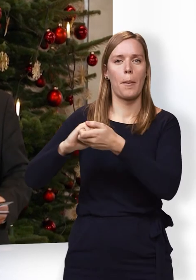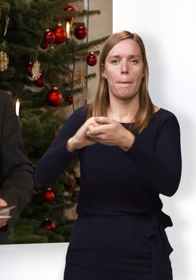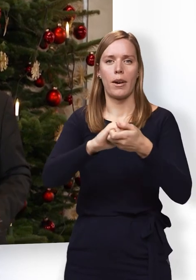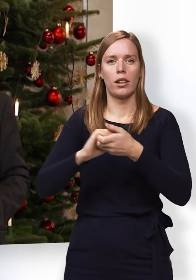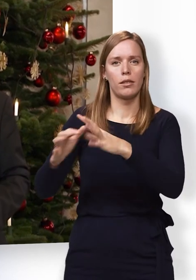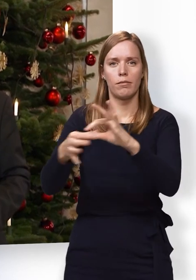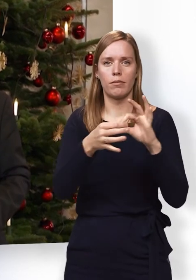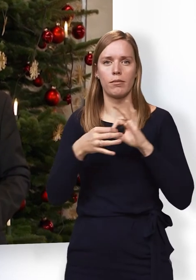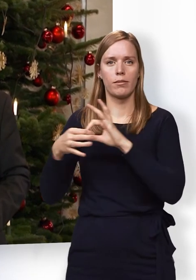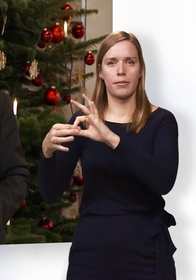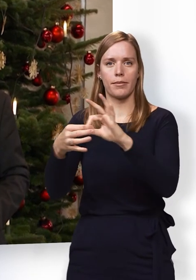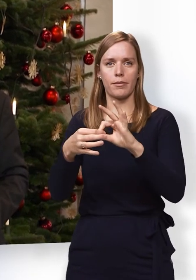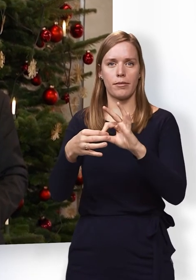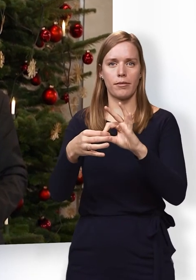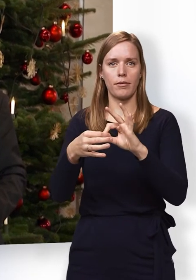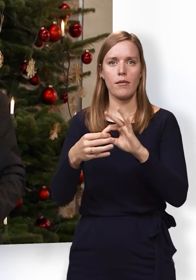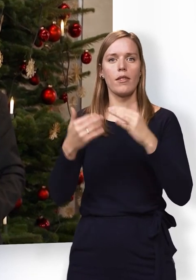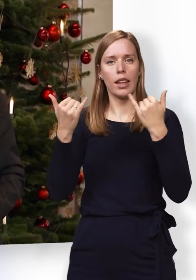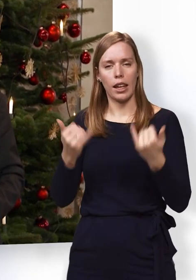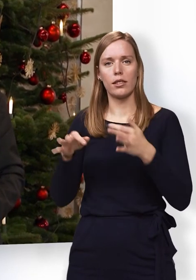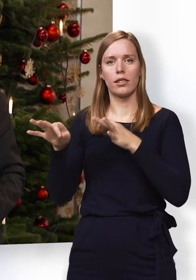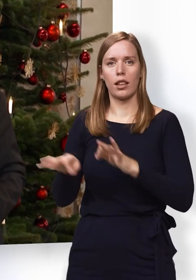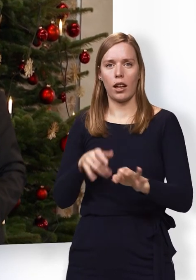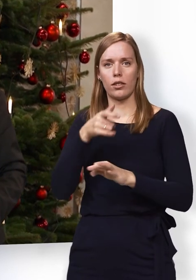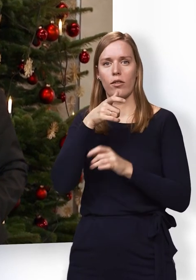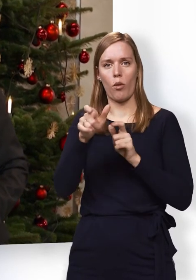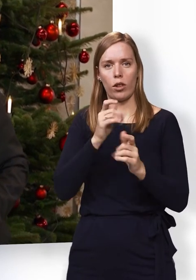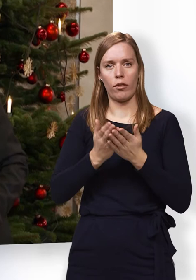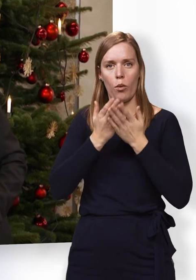Und nun hört die Worte der Einsetzung des heiligen Abendmahls.